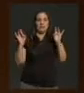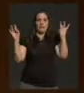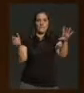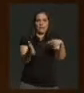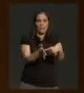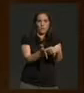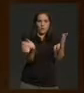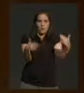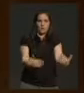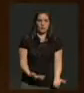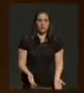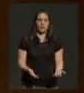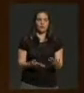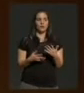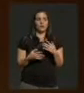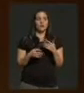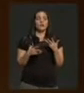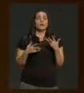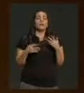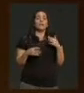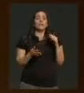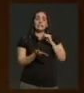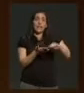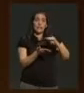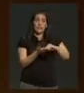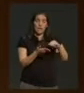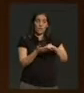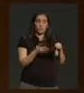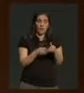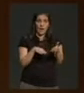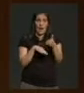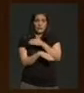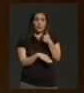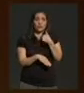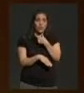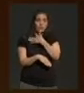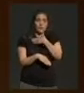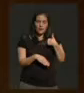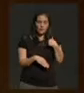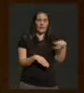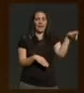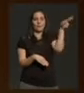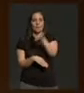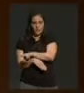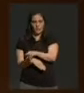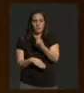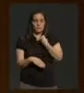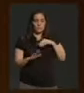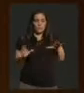guztion konpromisoa, kirol, ekonomi eta gizarte arloetan Athletic hobeago egiteko berretsi gura